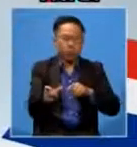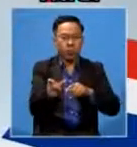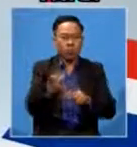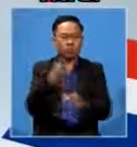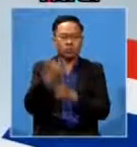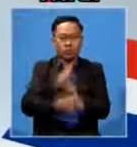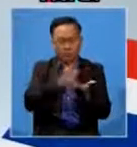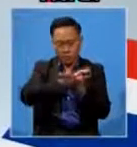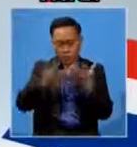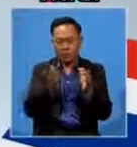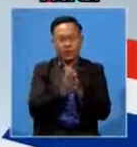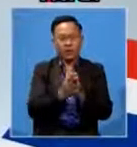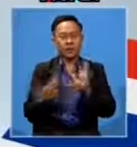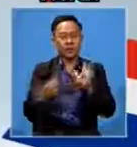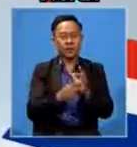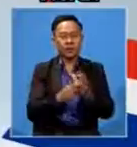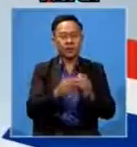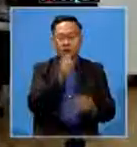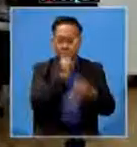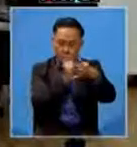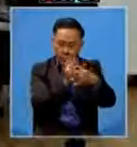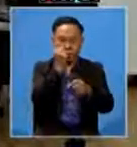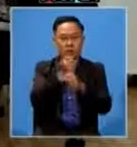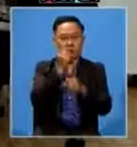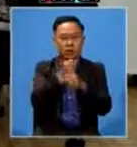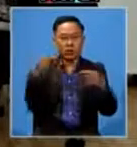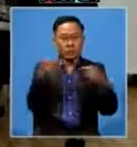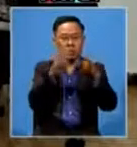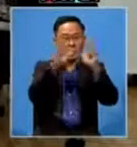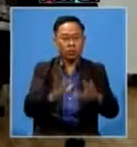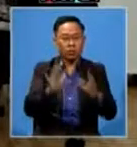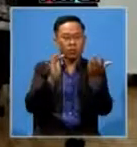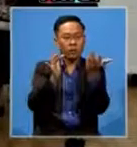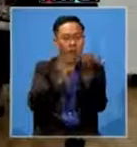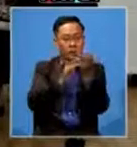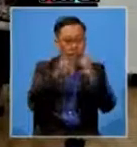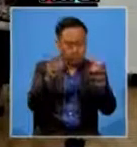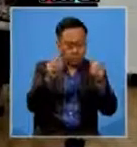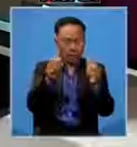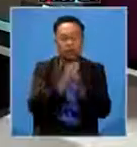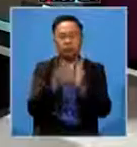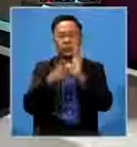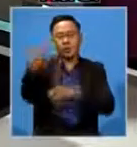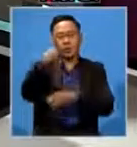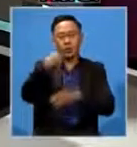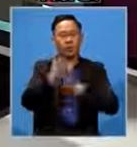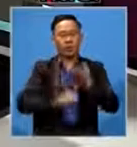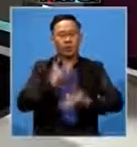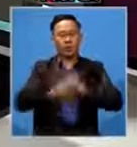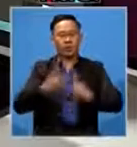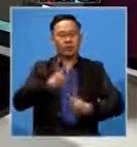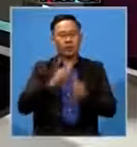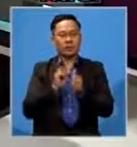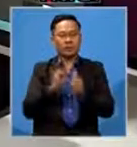การสัมภาษณ์งานผ่านระบบอินเทอร์เน็ตบริการถ่ายคลิปวิดีโอแนะนำตัวผู้สมัครงานรับขึ้นทะเบียนผู้ว่างงานให้